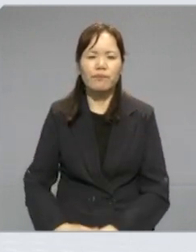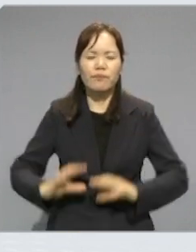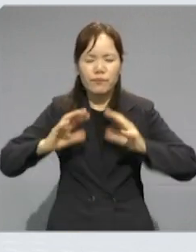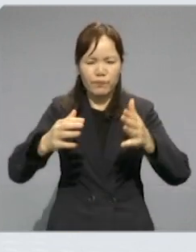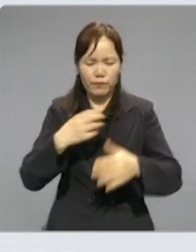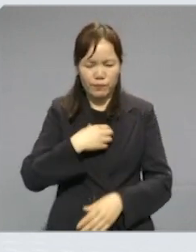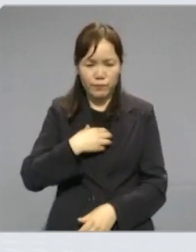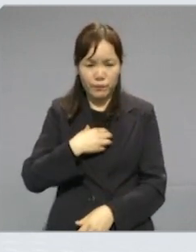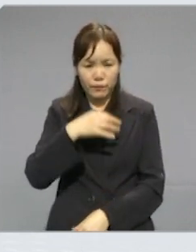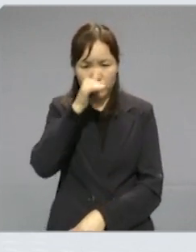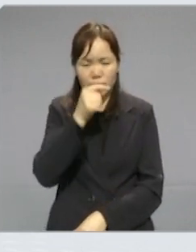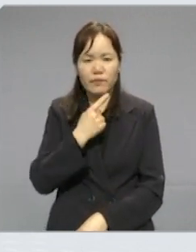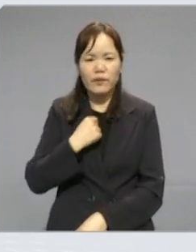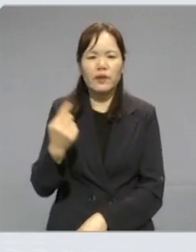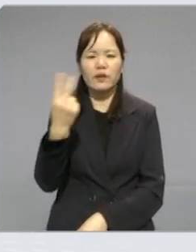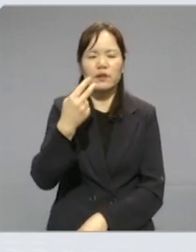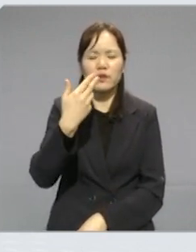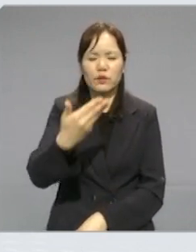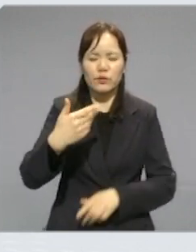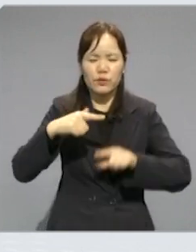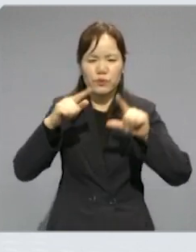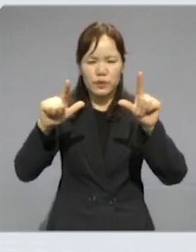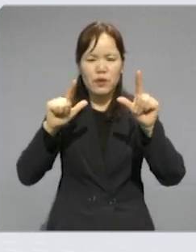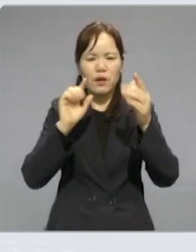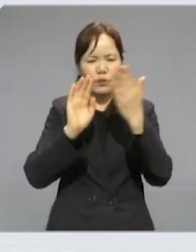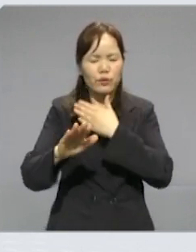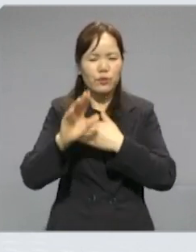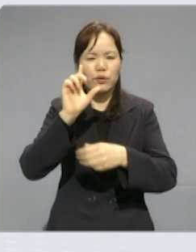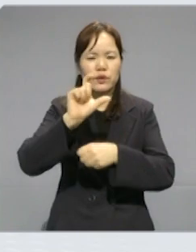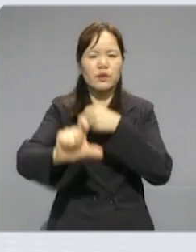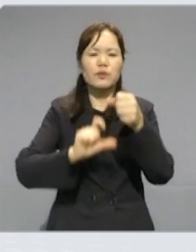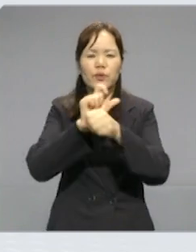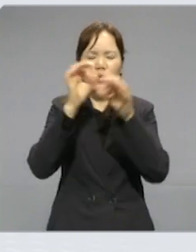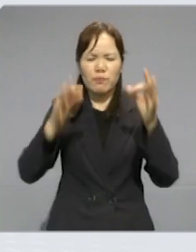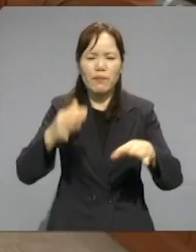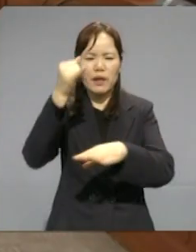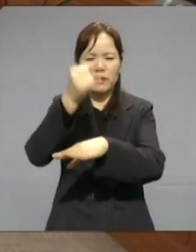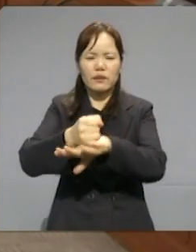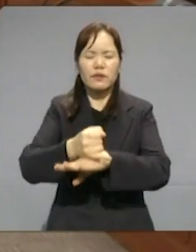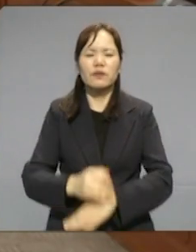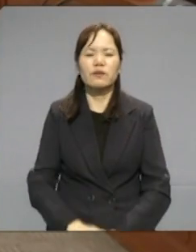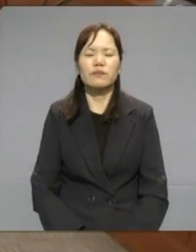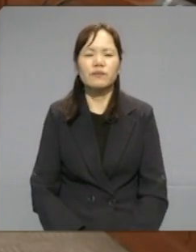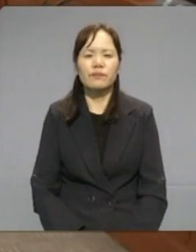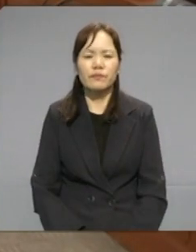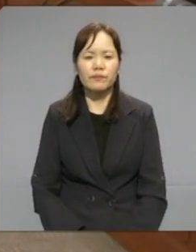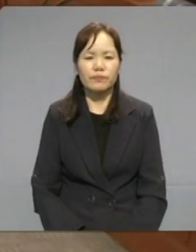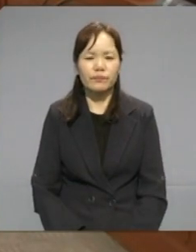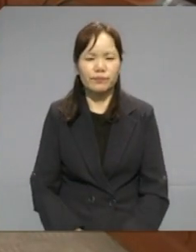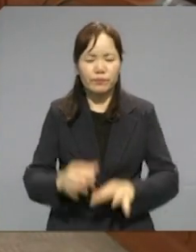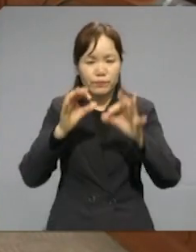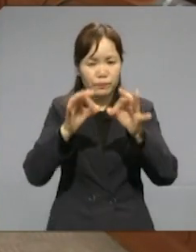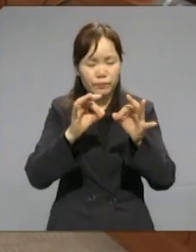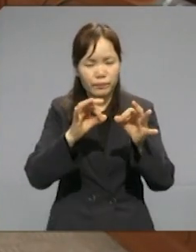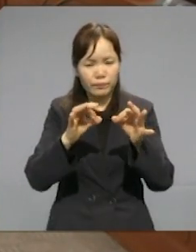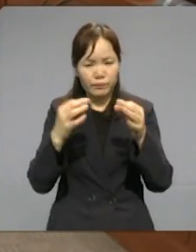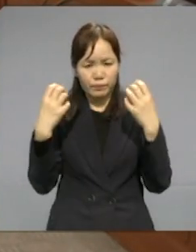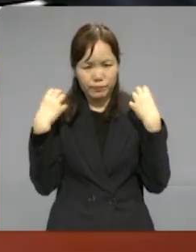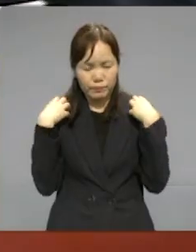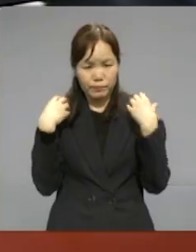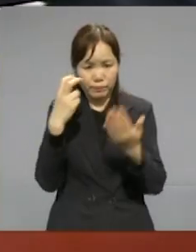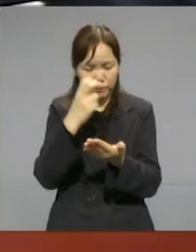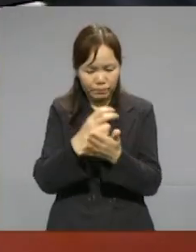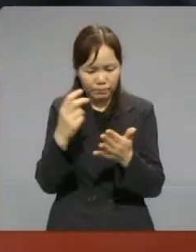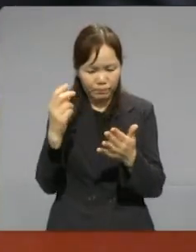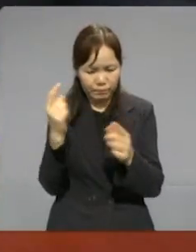금융위기 여파가 미쳤던 2009년 이후 15년 만에 최저치가 될 것으로 보입니다. 특히 금융당국이 제도 손질을